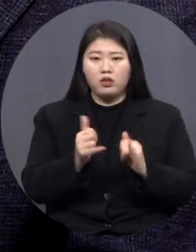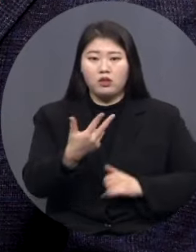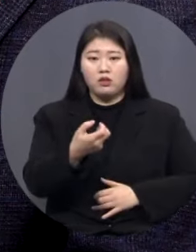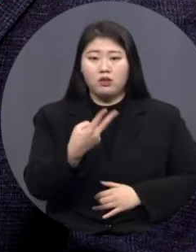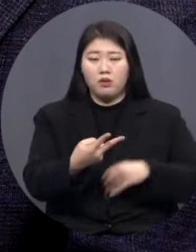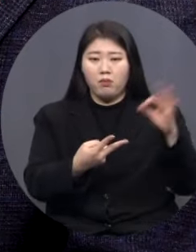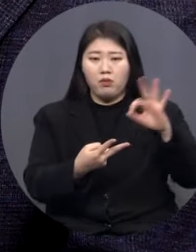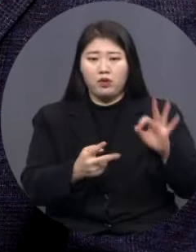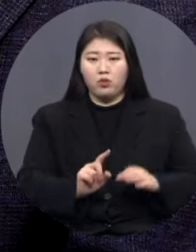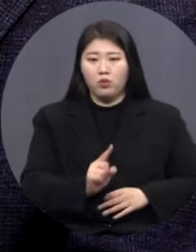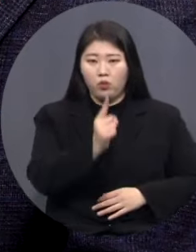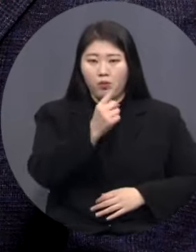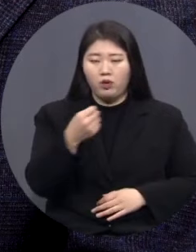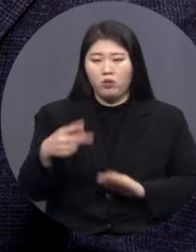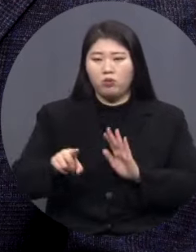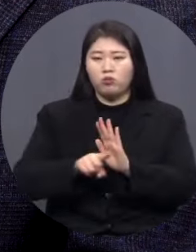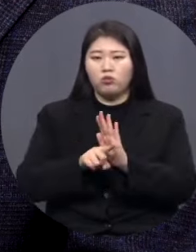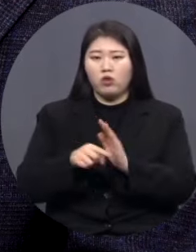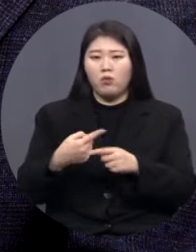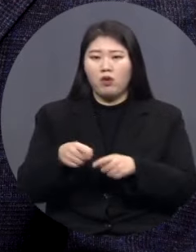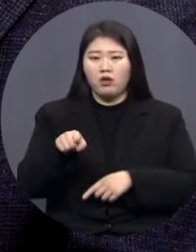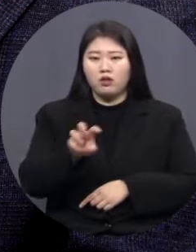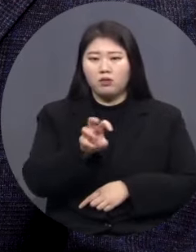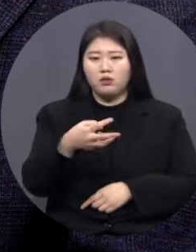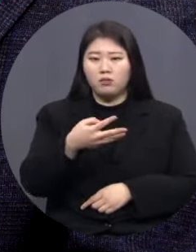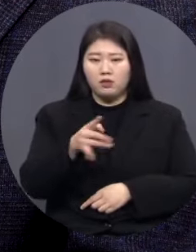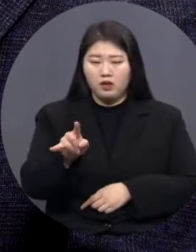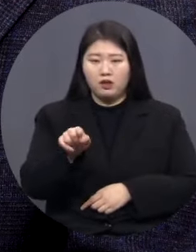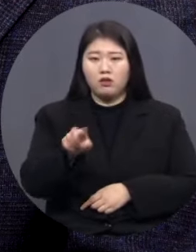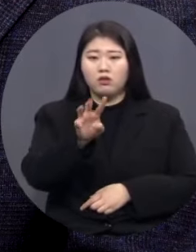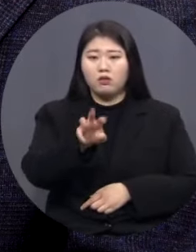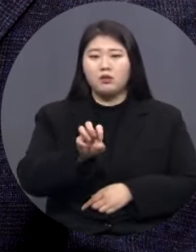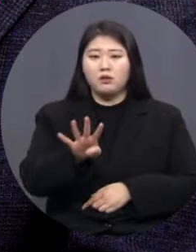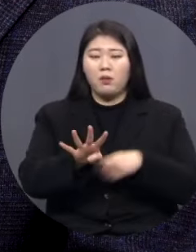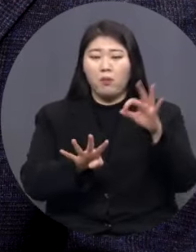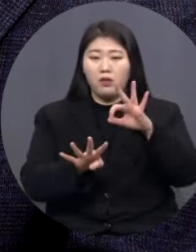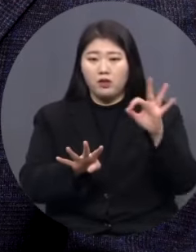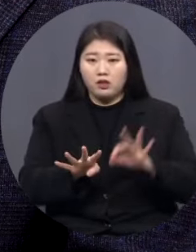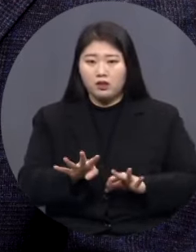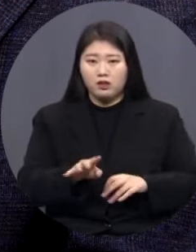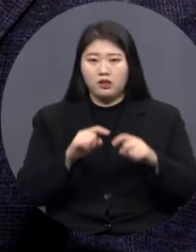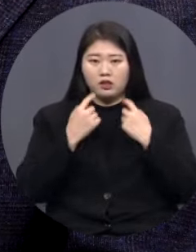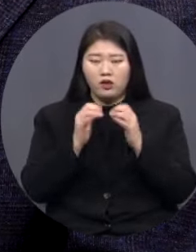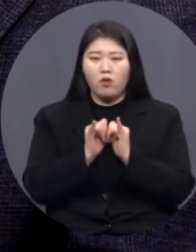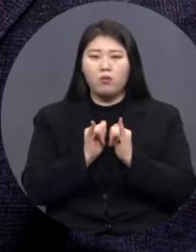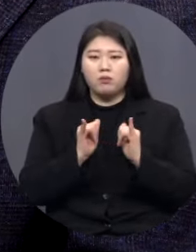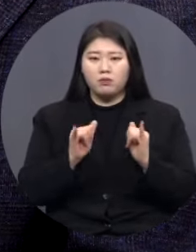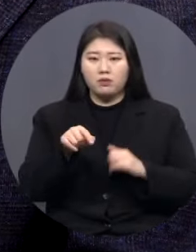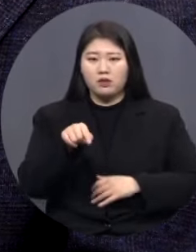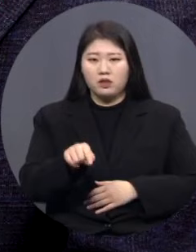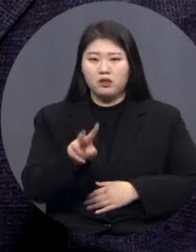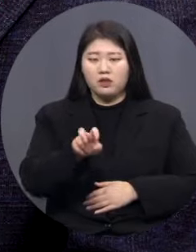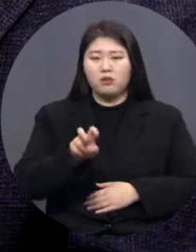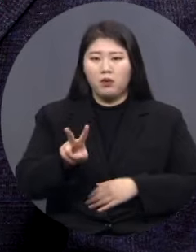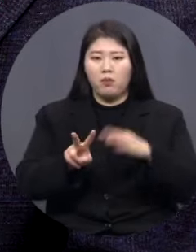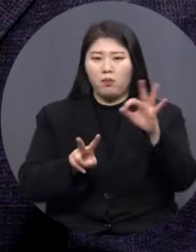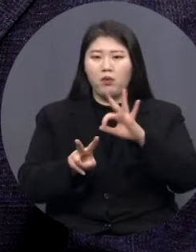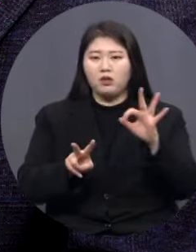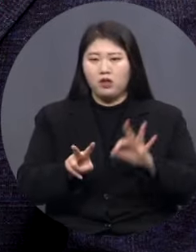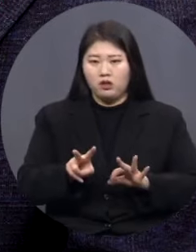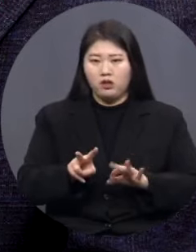높았고 부정평가는 30대에서 34% 자영업과 블루칼라 군에서 22%